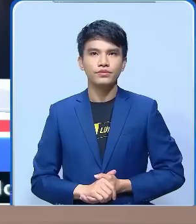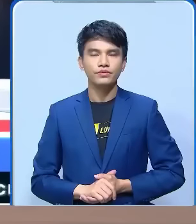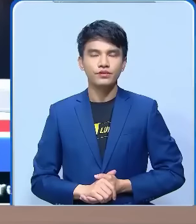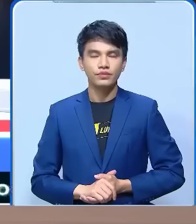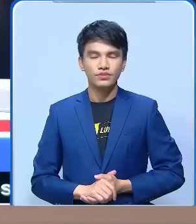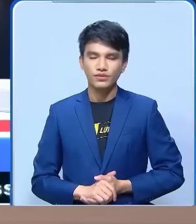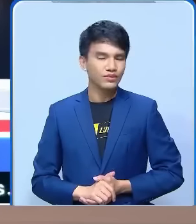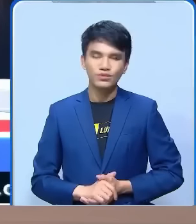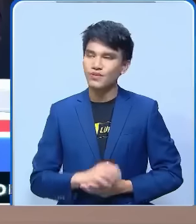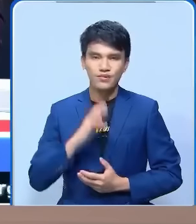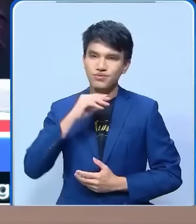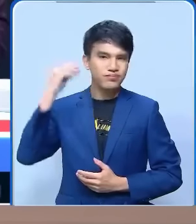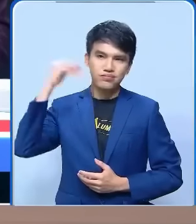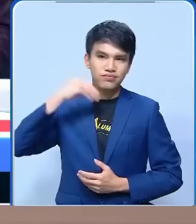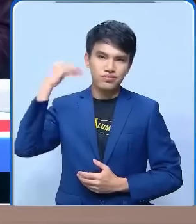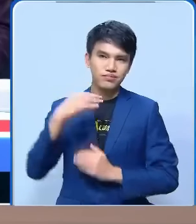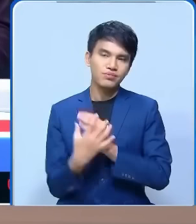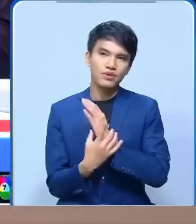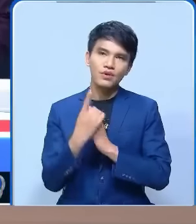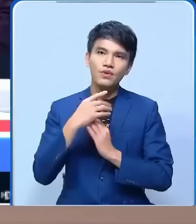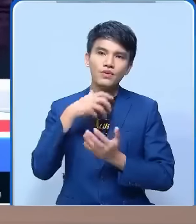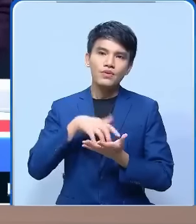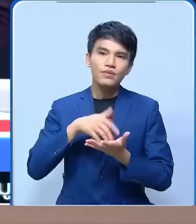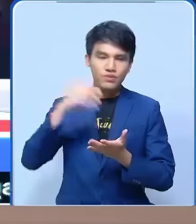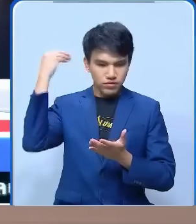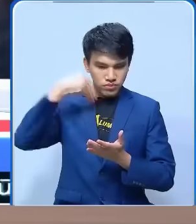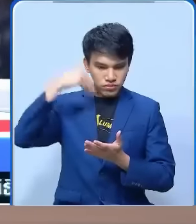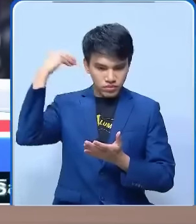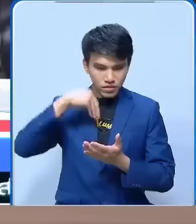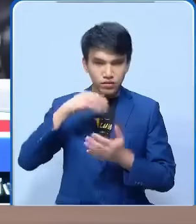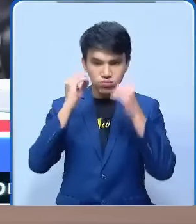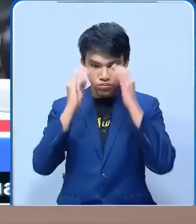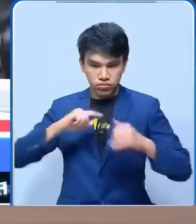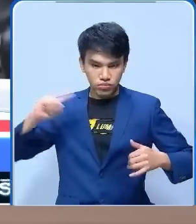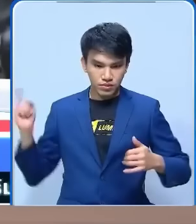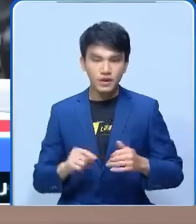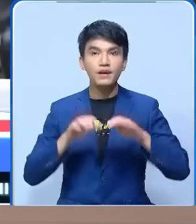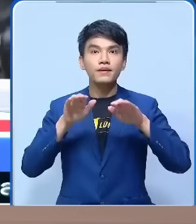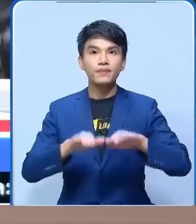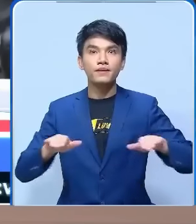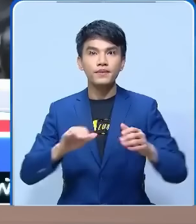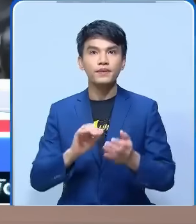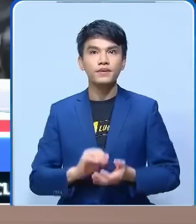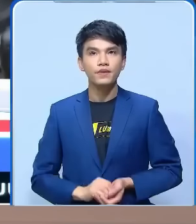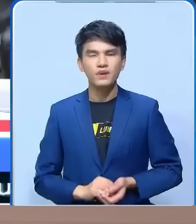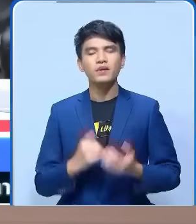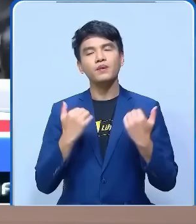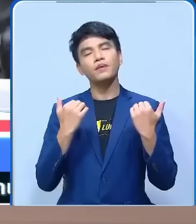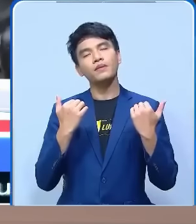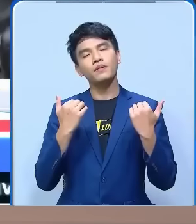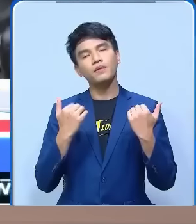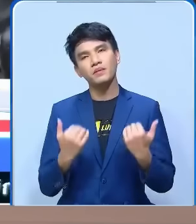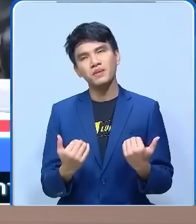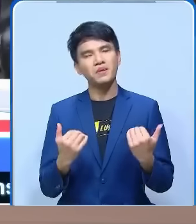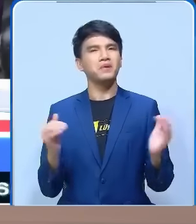พูดไม่รู้จะกี่ครั้งต่อกี่ครั้งอาทิตย์หนึ่งก็รายงานกันเยอะแยะเต็มไปหมดเรื่องครูตีเด็กถึงแม้ก็จะบอกว่านี่มันยุคไหนแล้ว